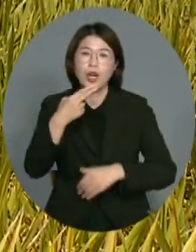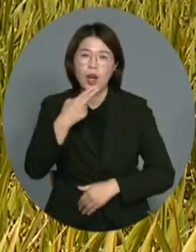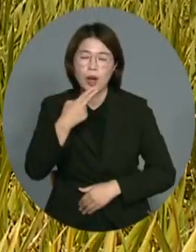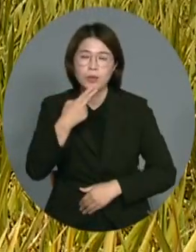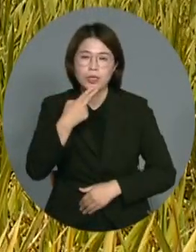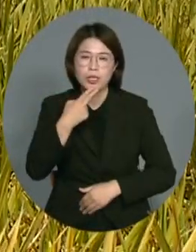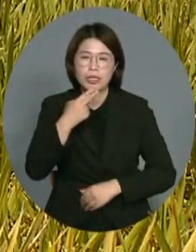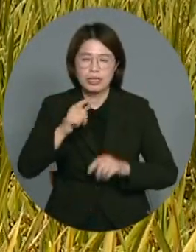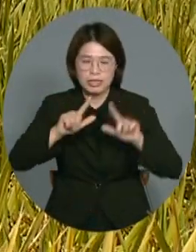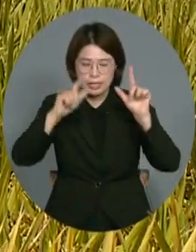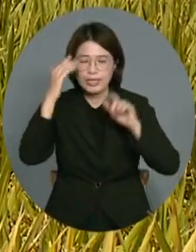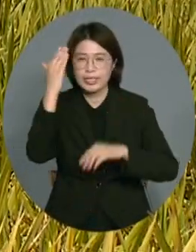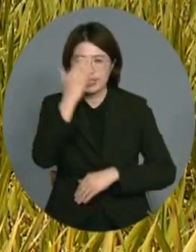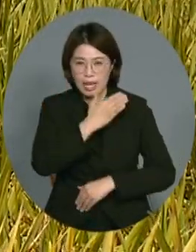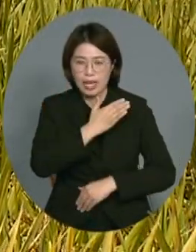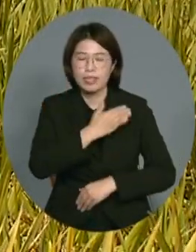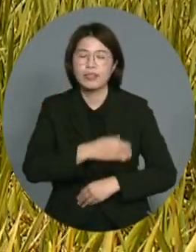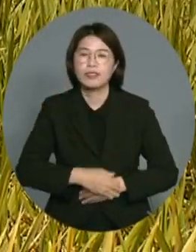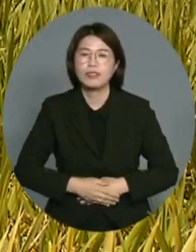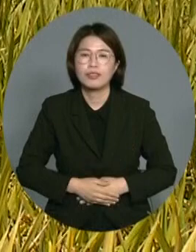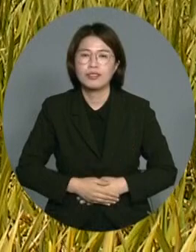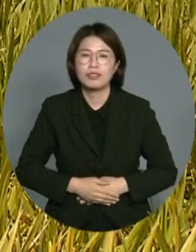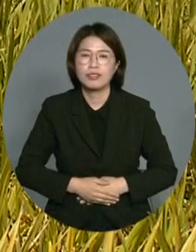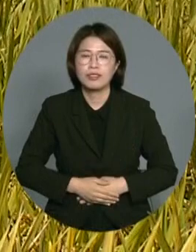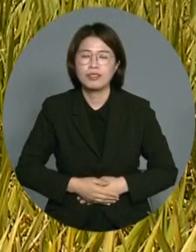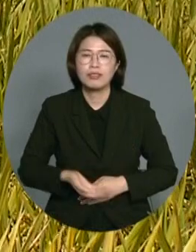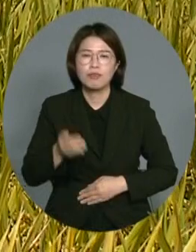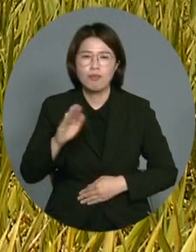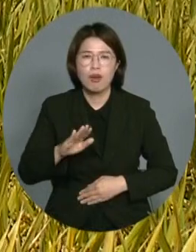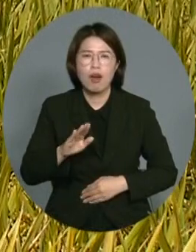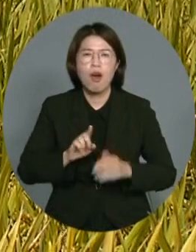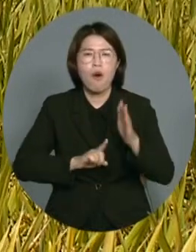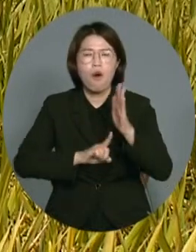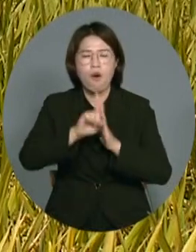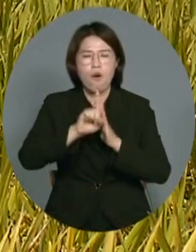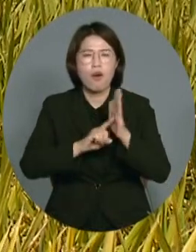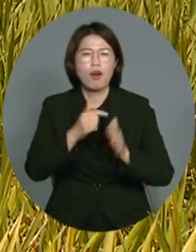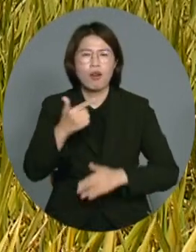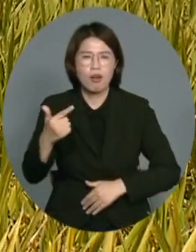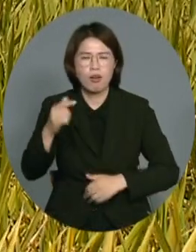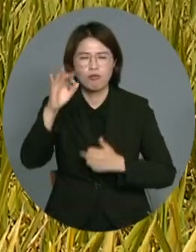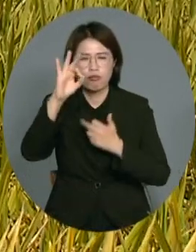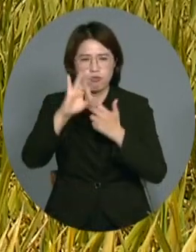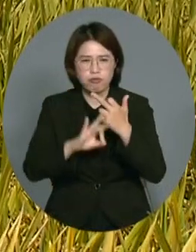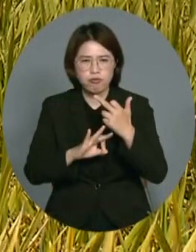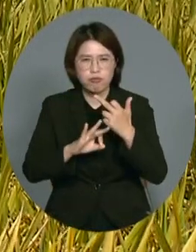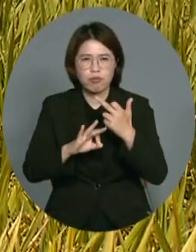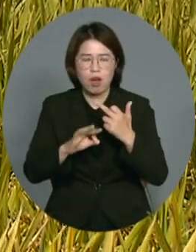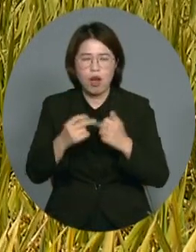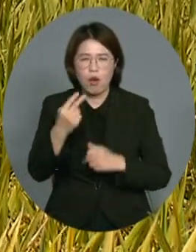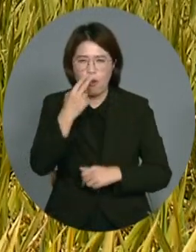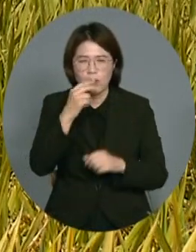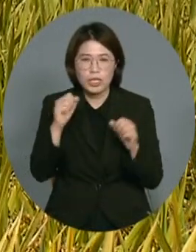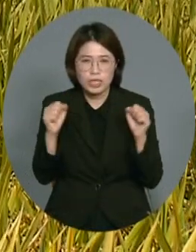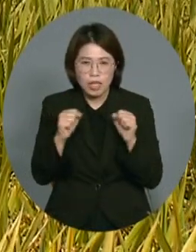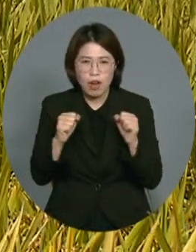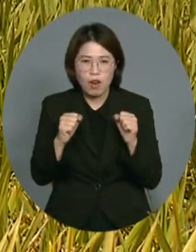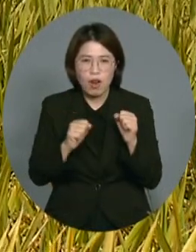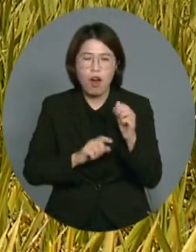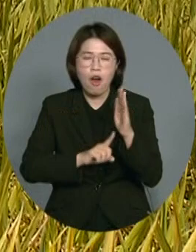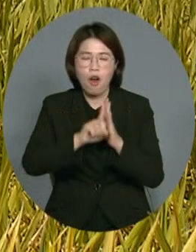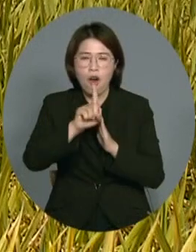하늘빛 맑고 공기도 쾌청하겠습니다. 다만 급격한 기온 변화로 해가 지면 금세 공기가 차가워지니까요.